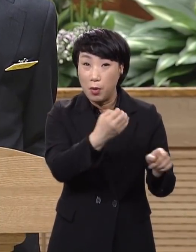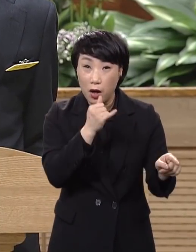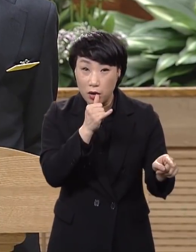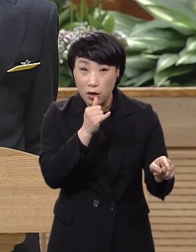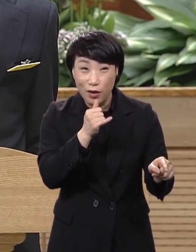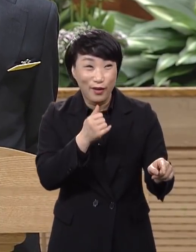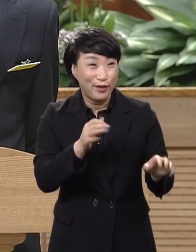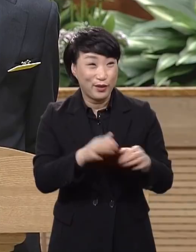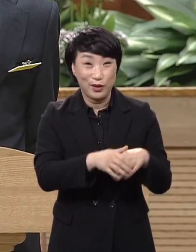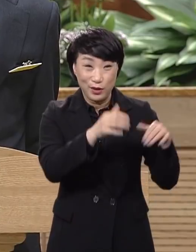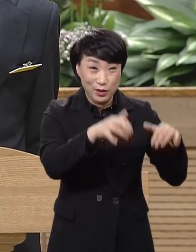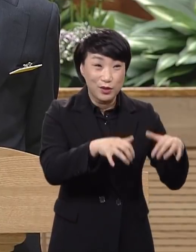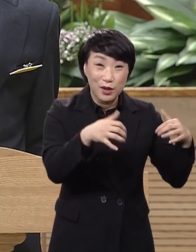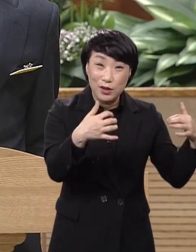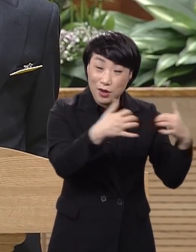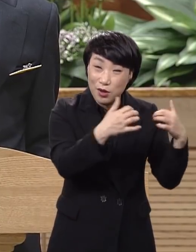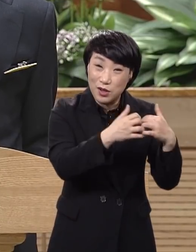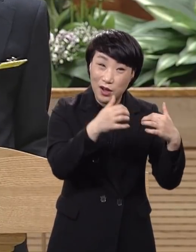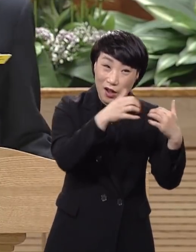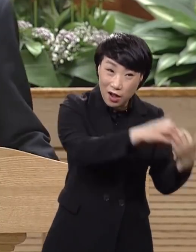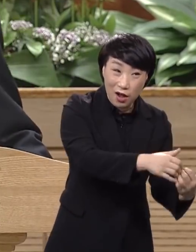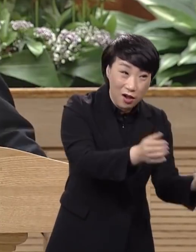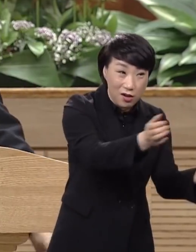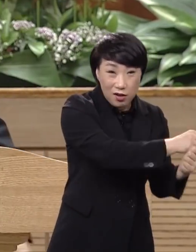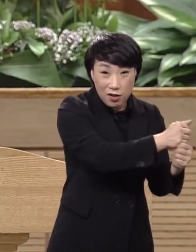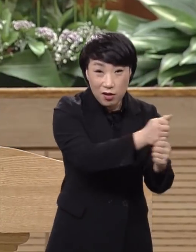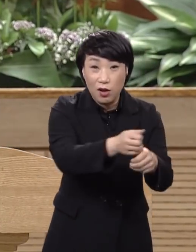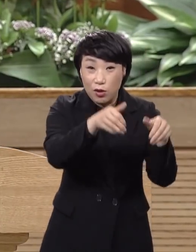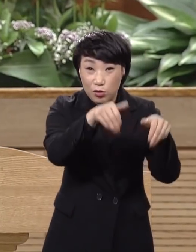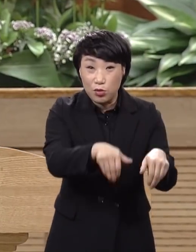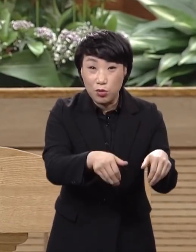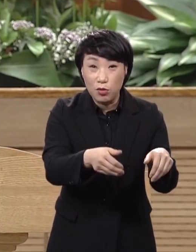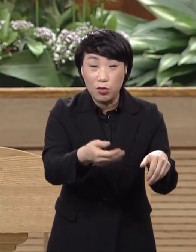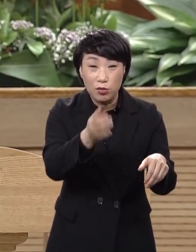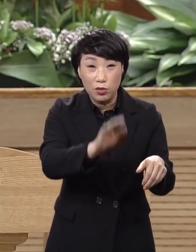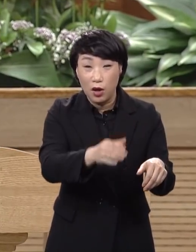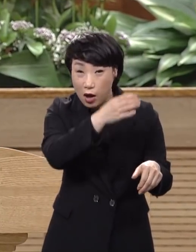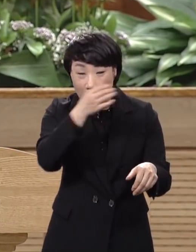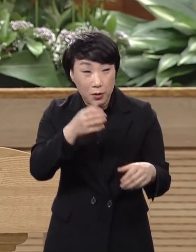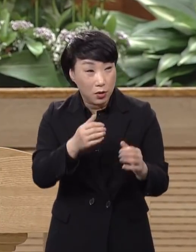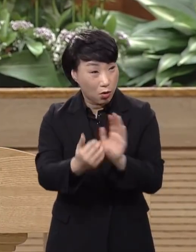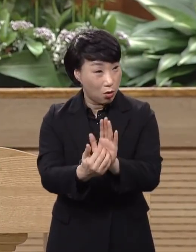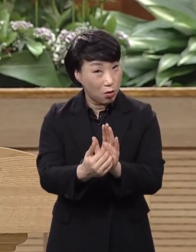패배에서 끌어온 감히 어느 안전이라고,